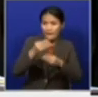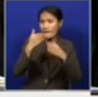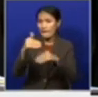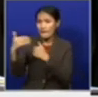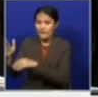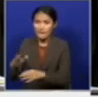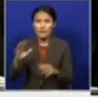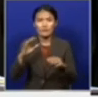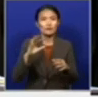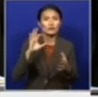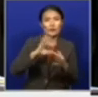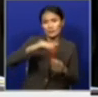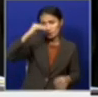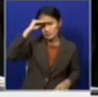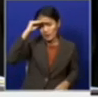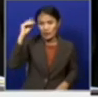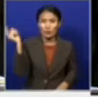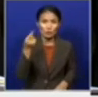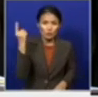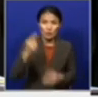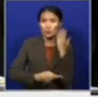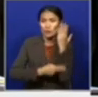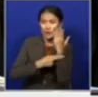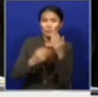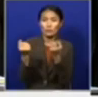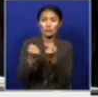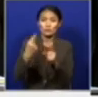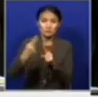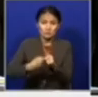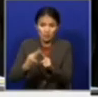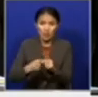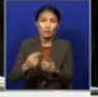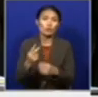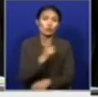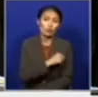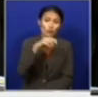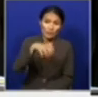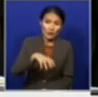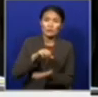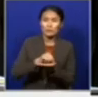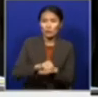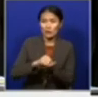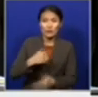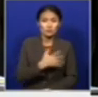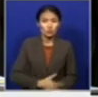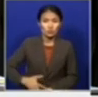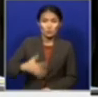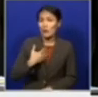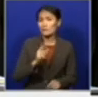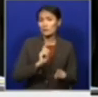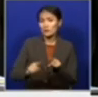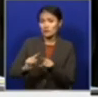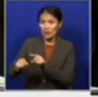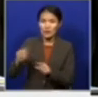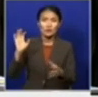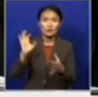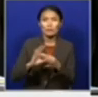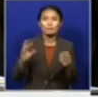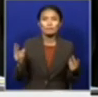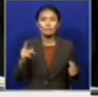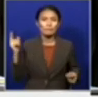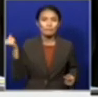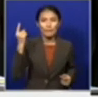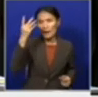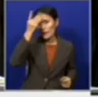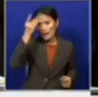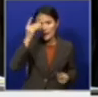างๆในไทยไม่ว่าจะเป็นวิชาชีพวิศวกรสถาปนิกแพทย์ทันตแพทย์ก่อสร้างค้าส่ง